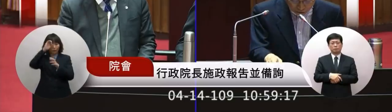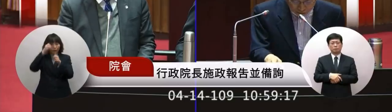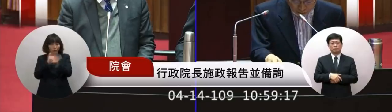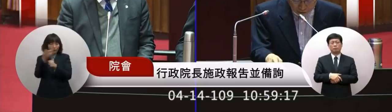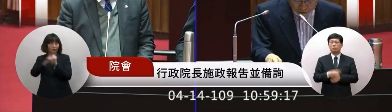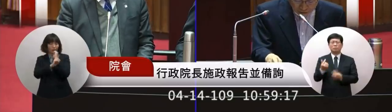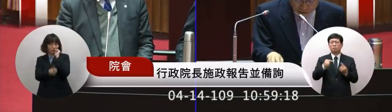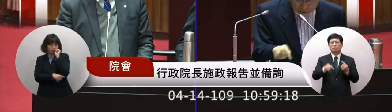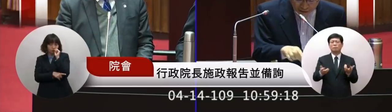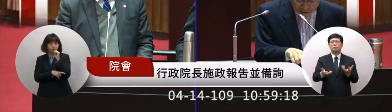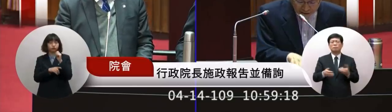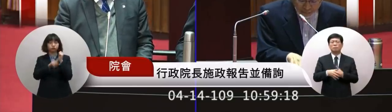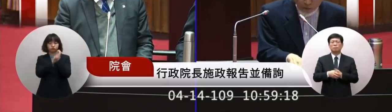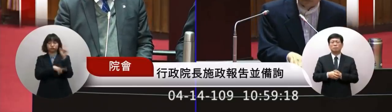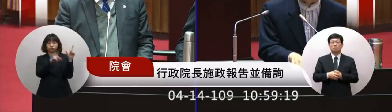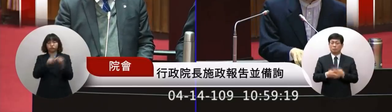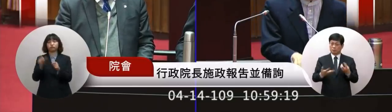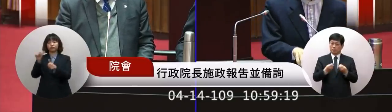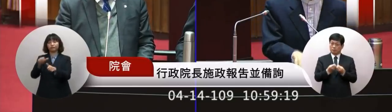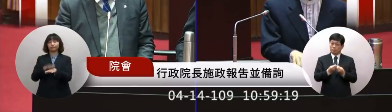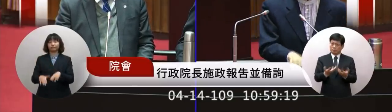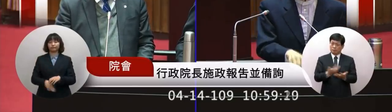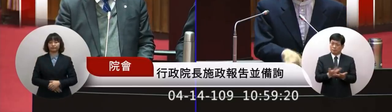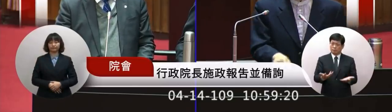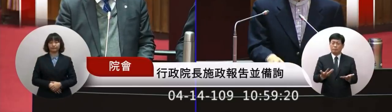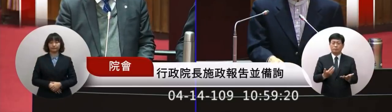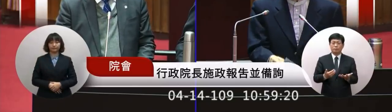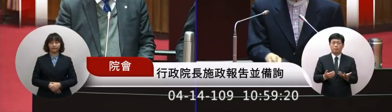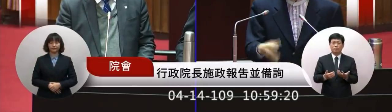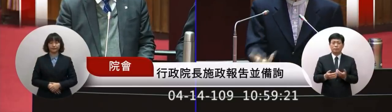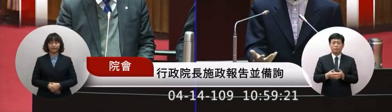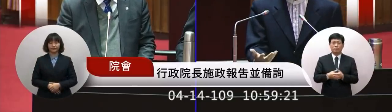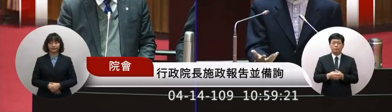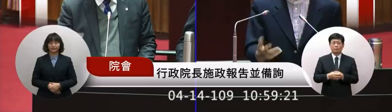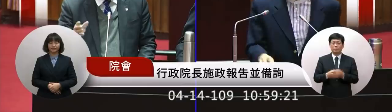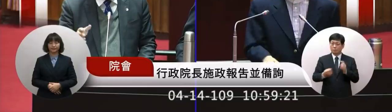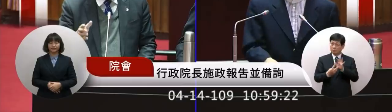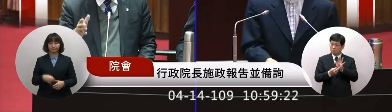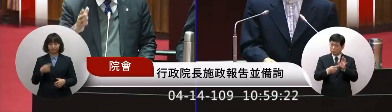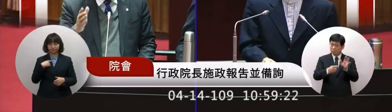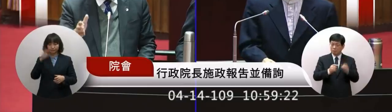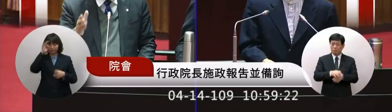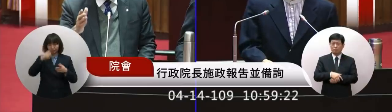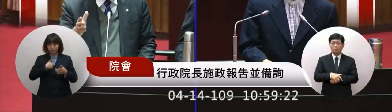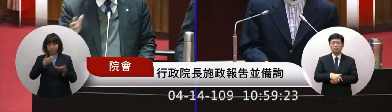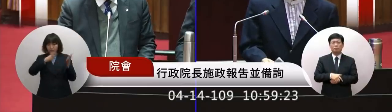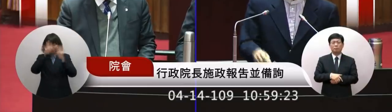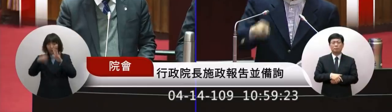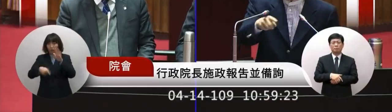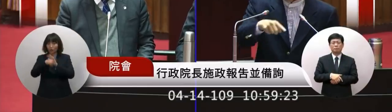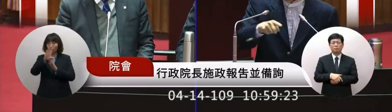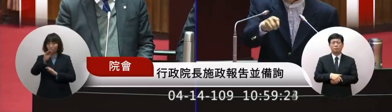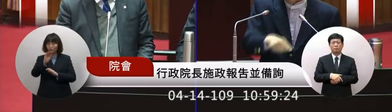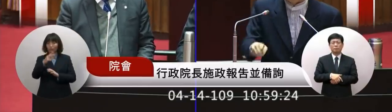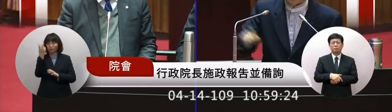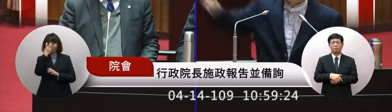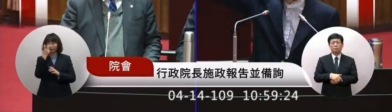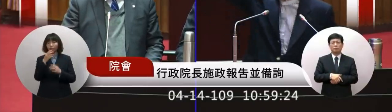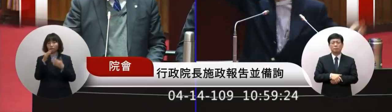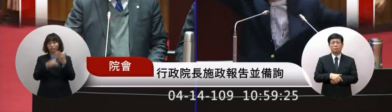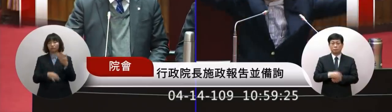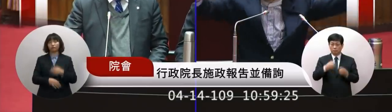法， 依法办理。你怎么处理这个东西？你怎么？你说什么？ 我们就事实看他是不是有违反传染病防治